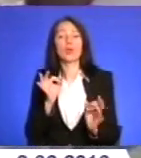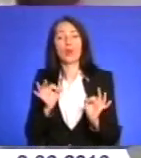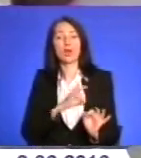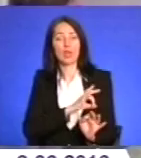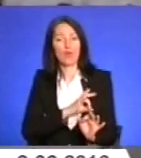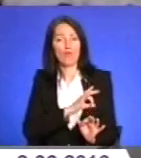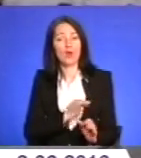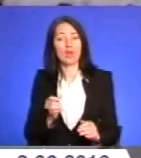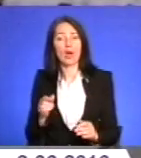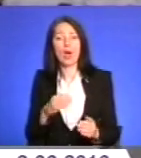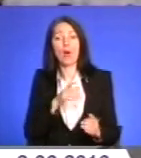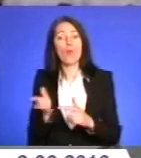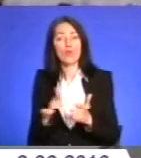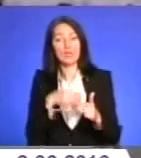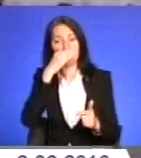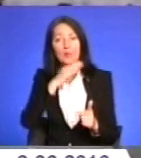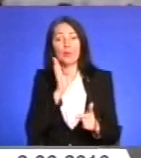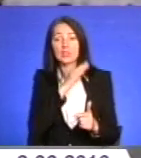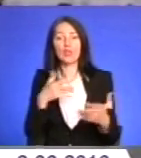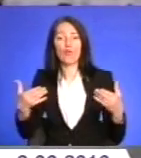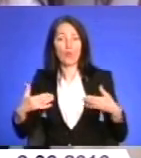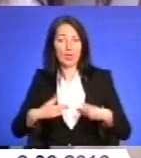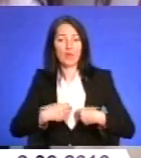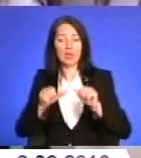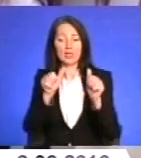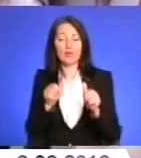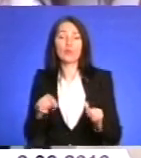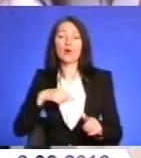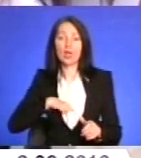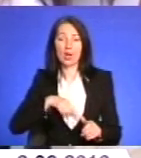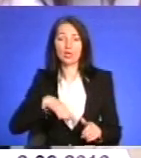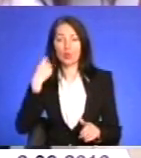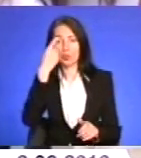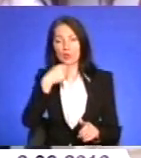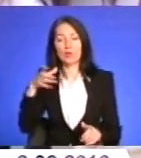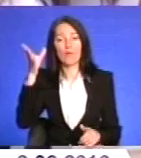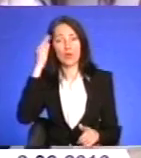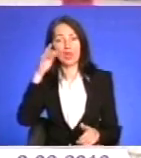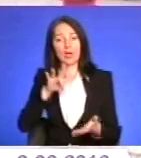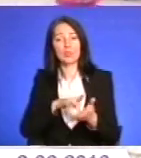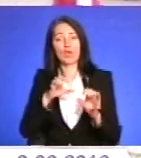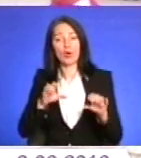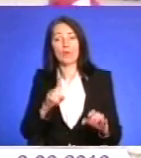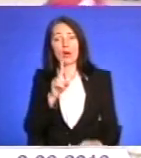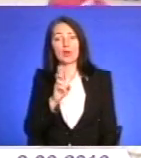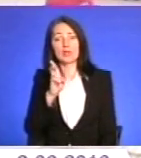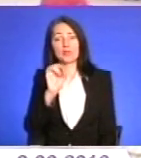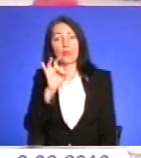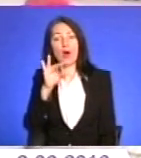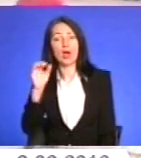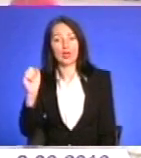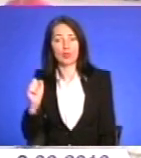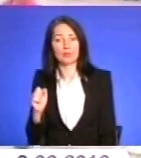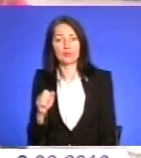а й сама поведінка батьків впливає на формування особистості, вважає міський голова Збаража Роман Полікровський. Я закликаю